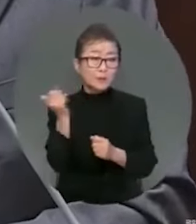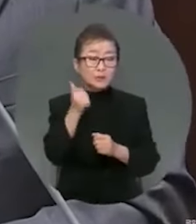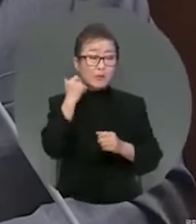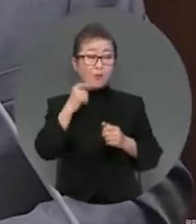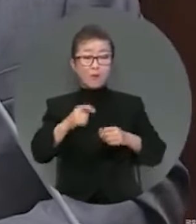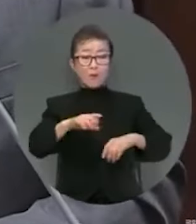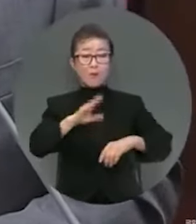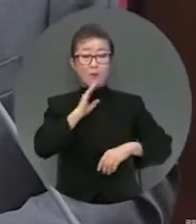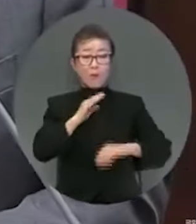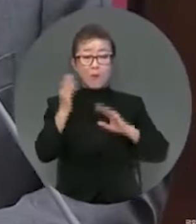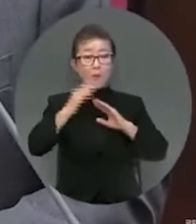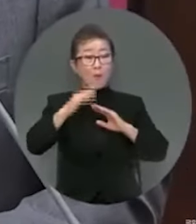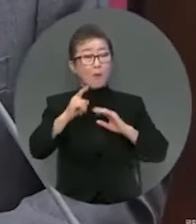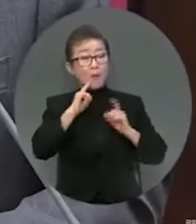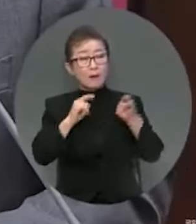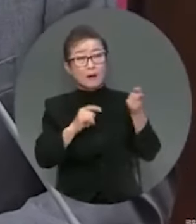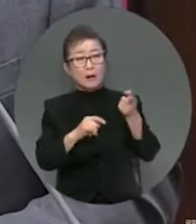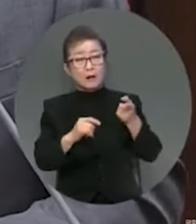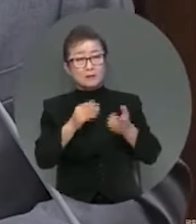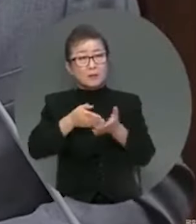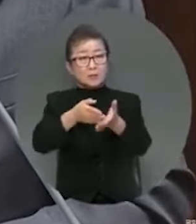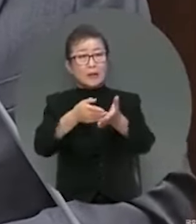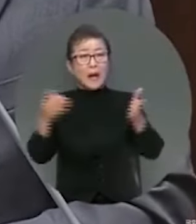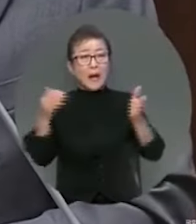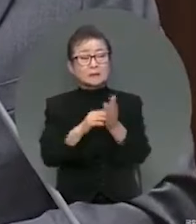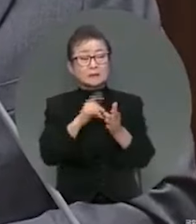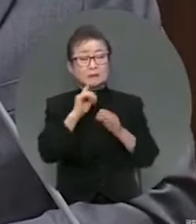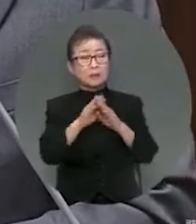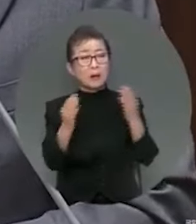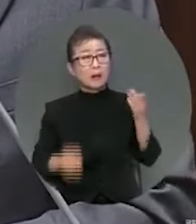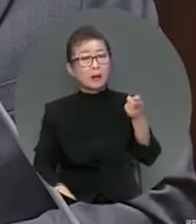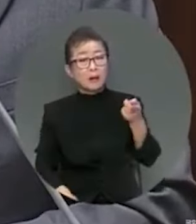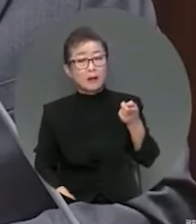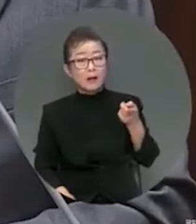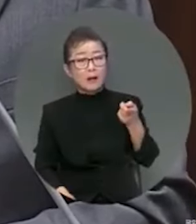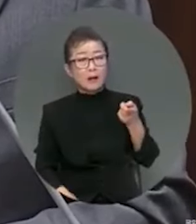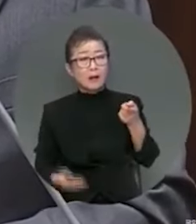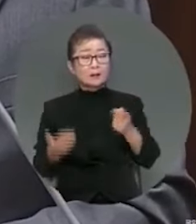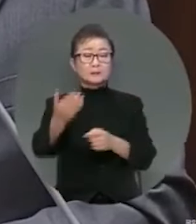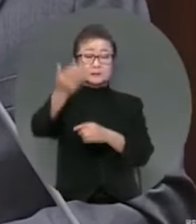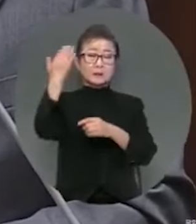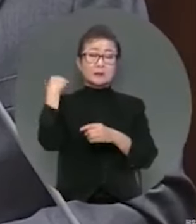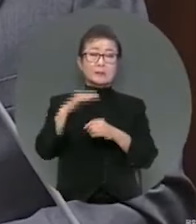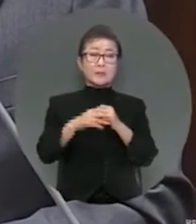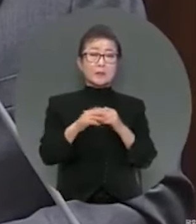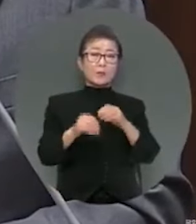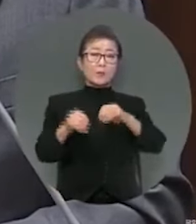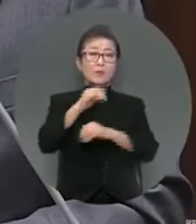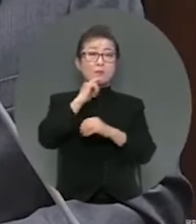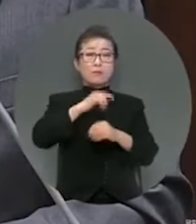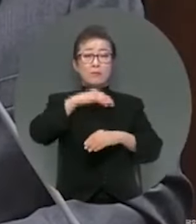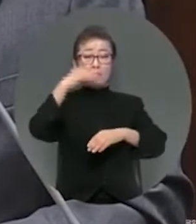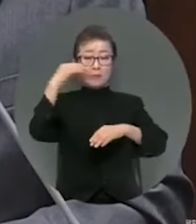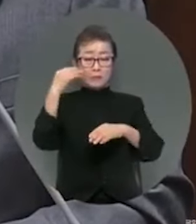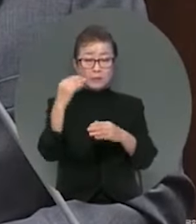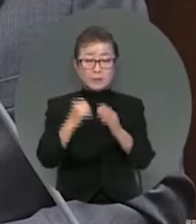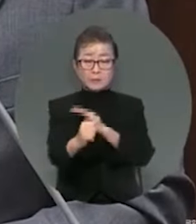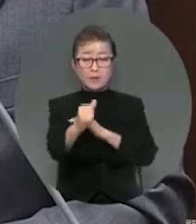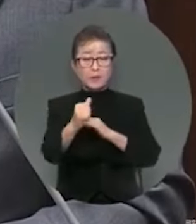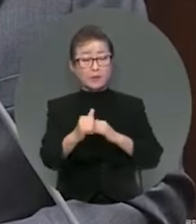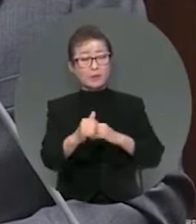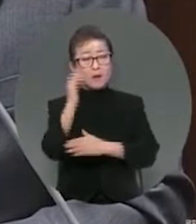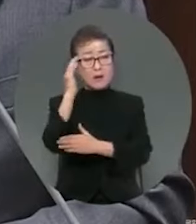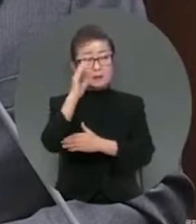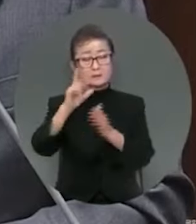열었습니다. 급기야 지난번 민주당 원내대표는 교섭단체 대표연설에서 불행한 전철이라는 표현으로